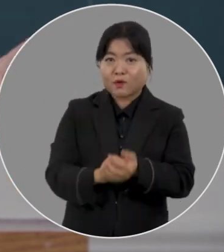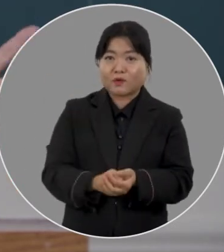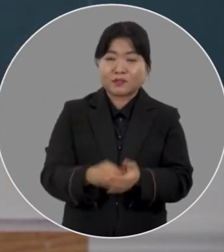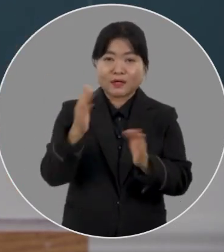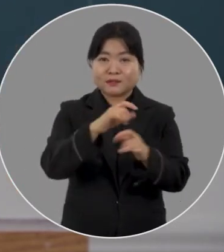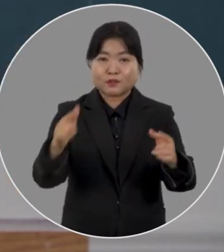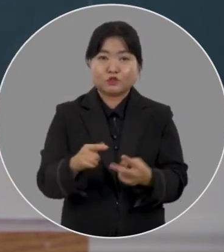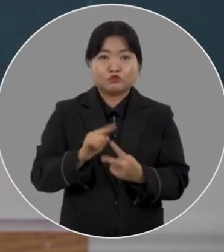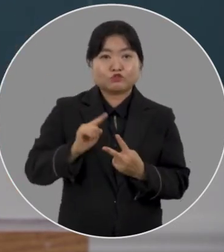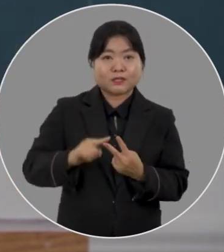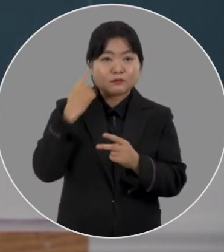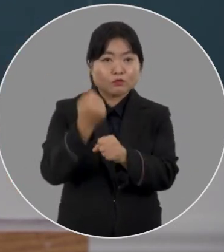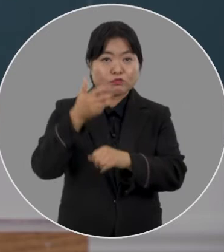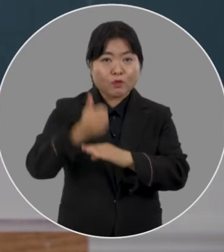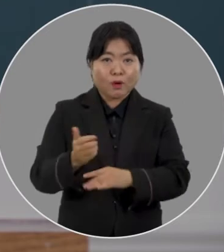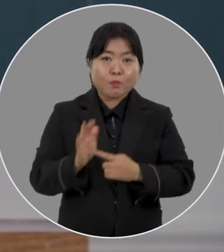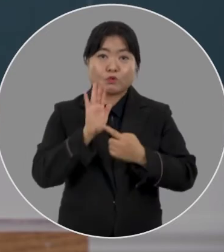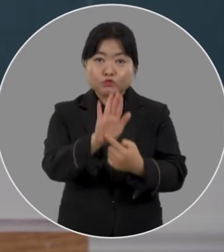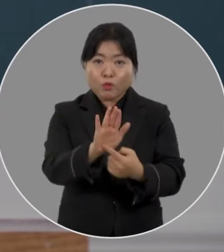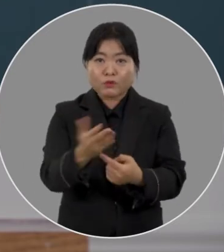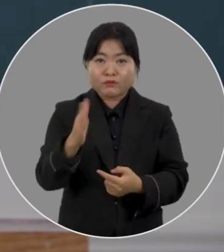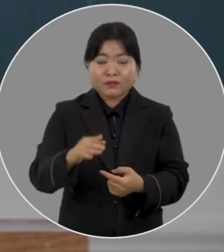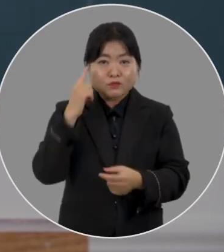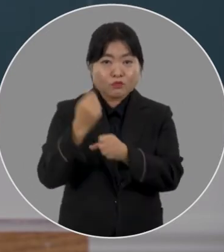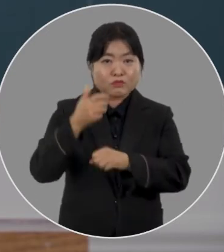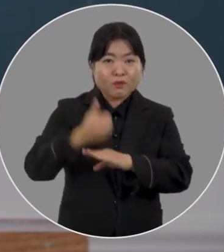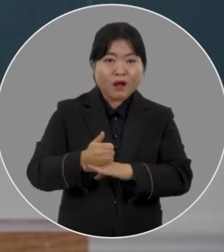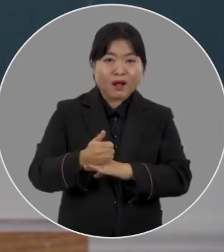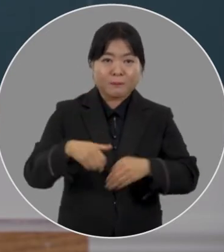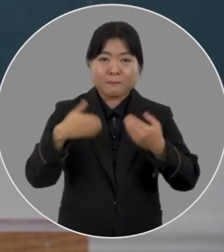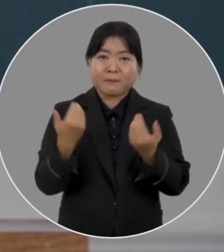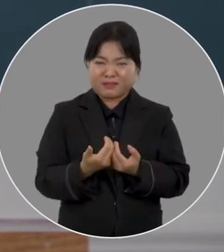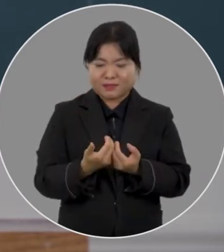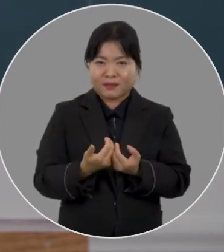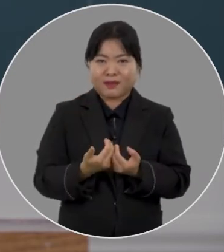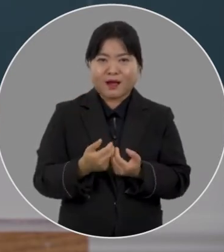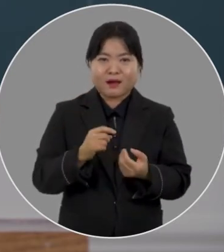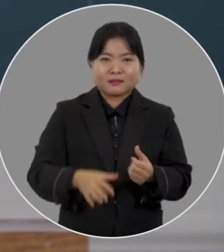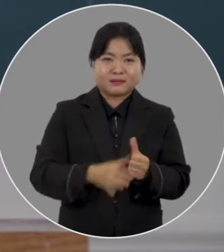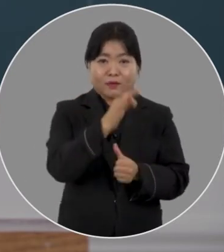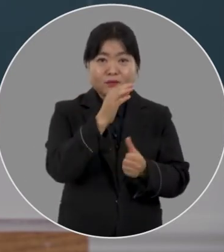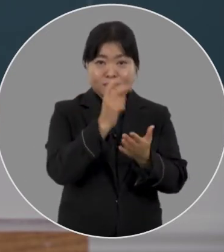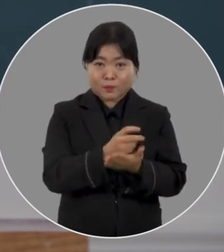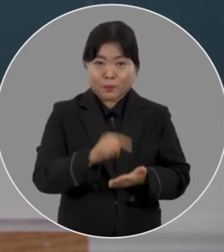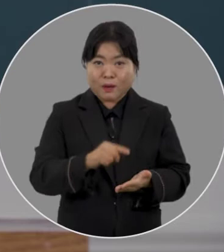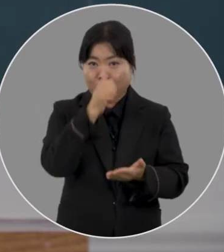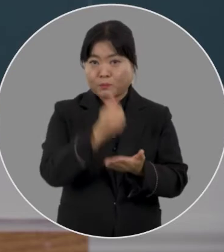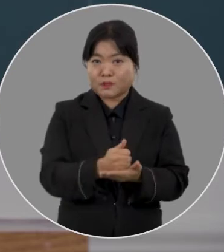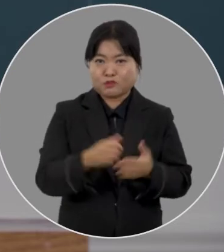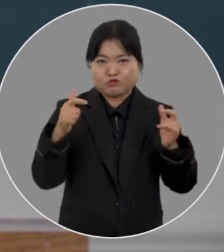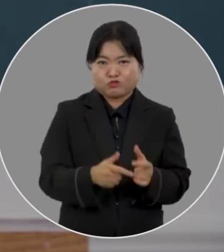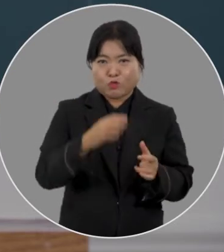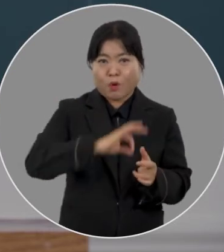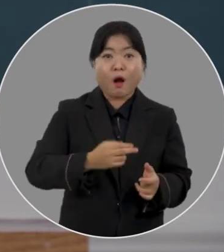이 학생들한테 두 가지 연구 결과를 보여주고 근데 이게 연구 결과가 상반된 것이었거든요. 하나는 사형제도가 범죄를